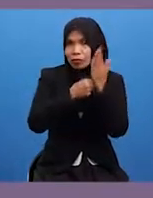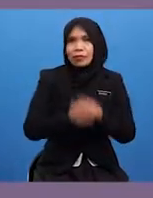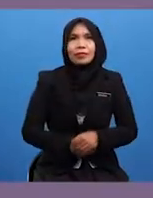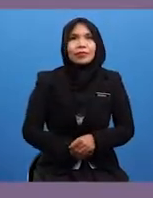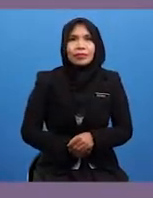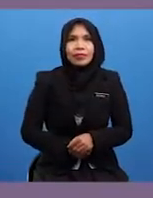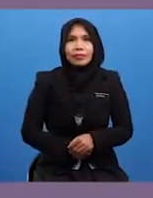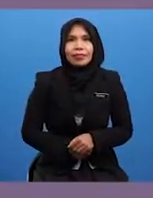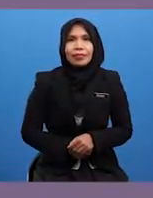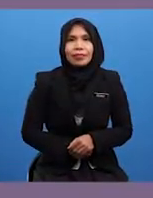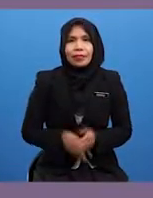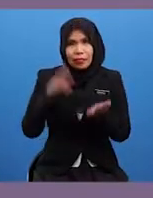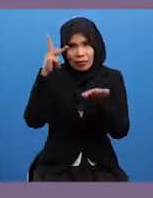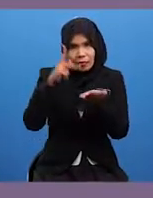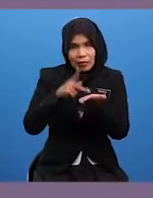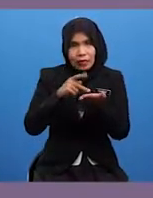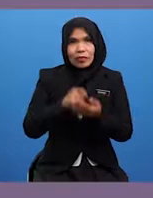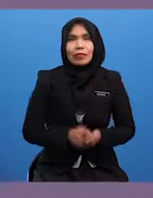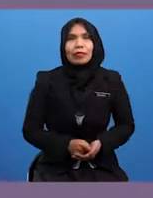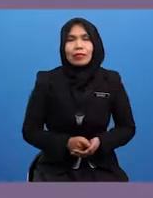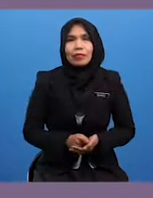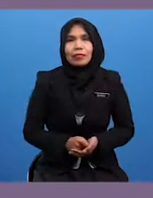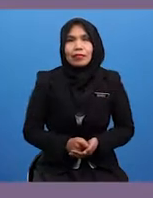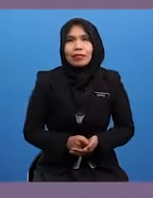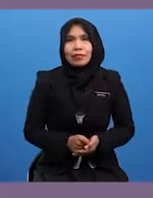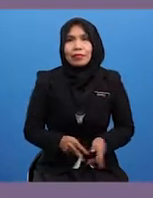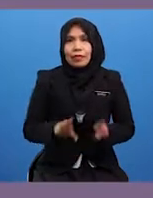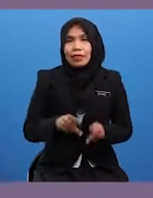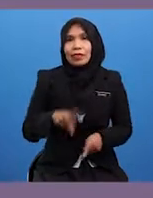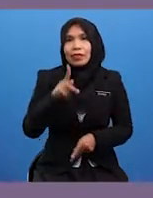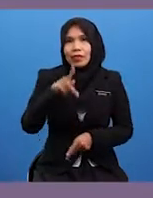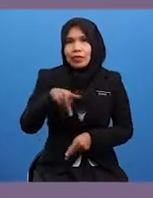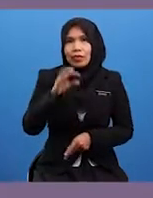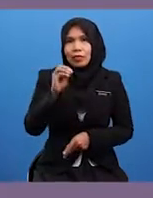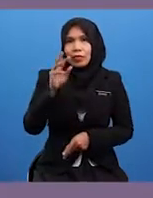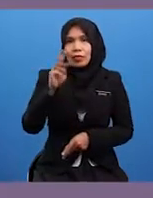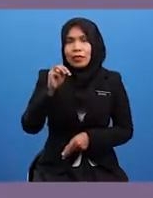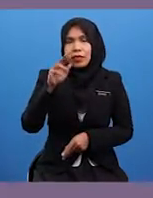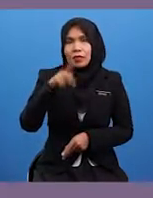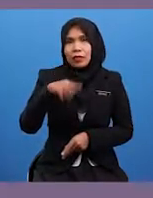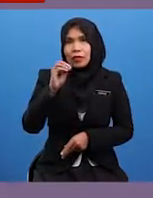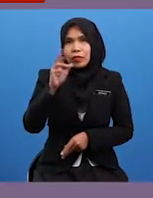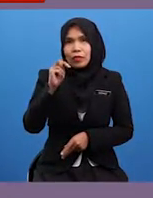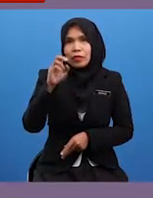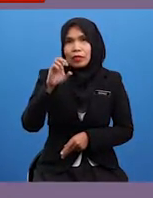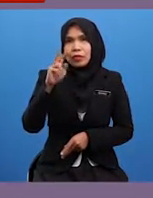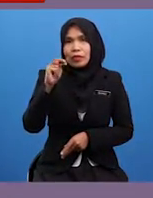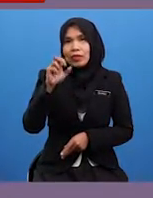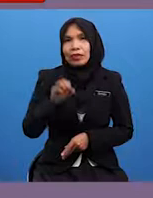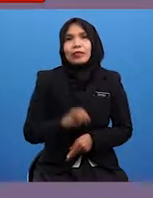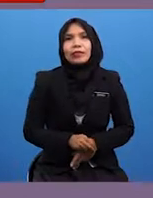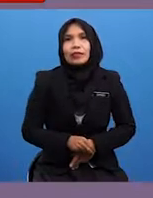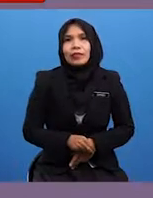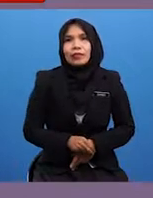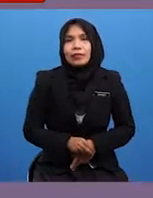elektrik, mengenal pasti komponen elektrik untuk membina litar lengkap, menyatakan fungsi suis dalam